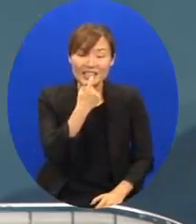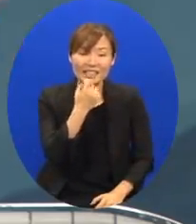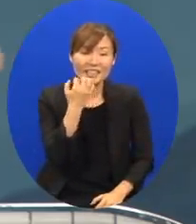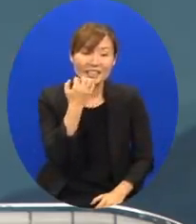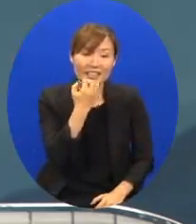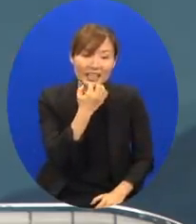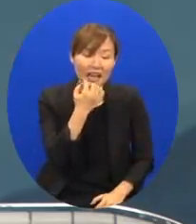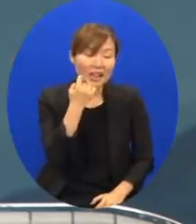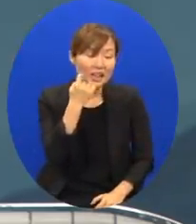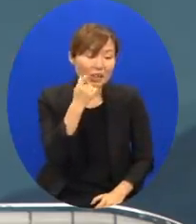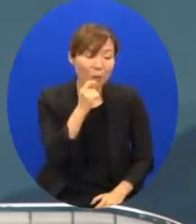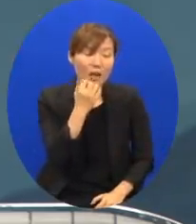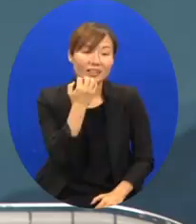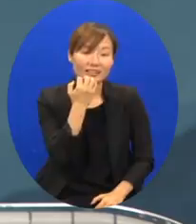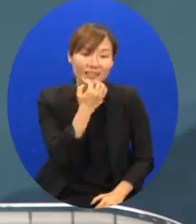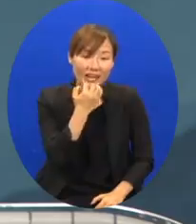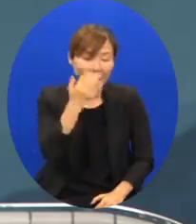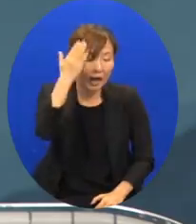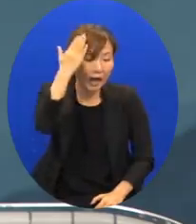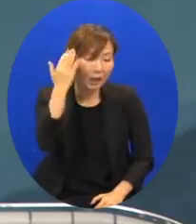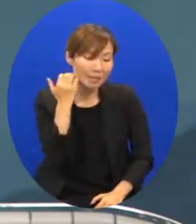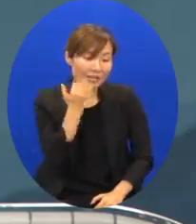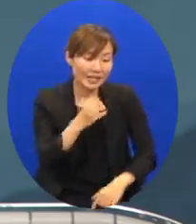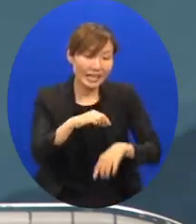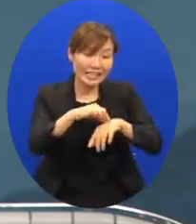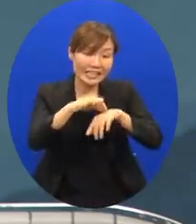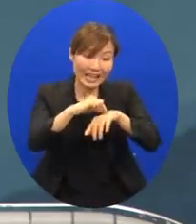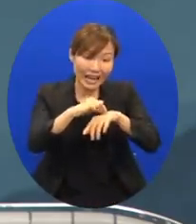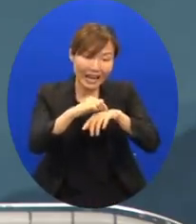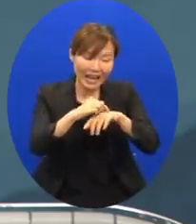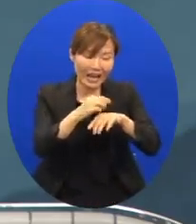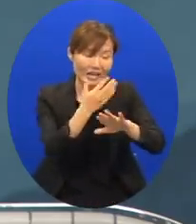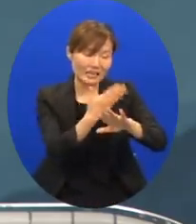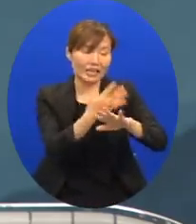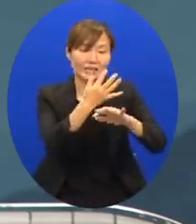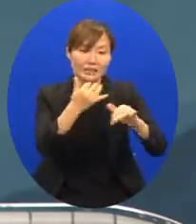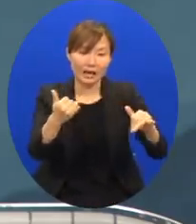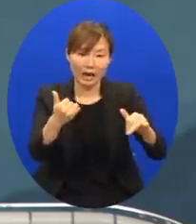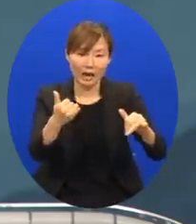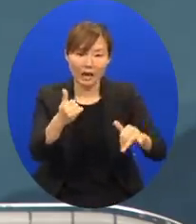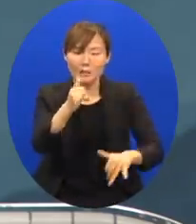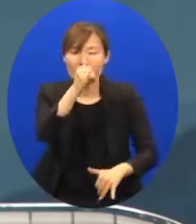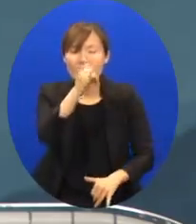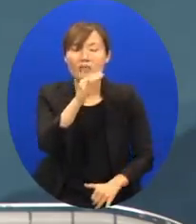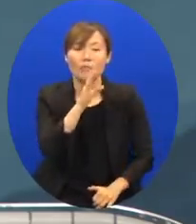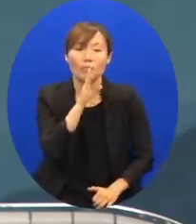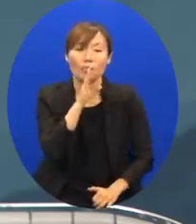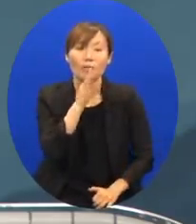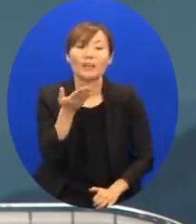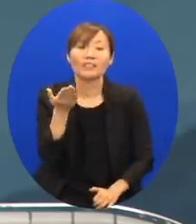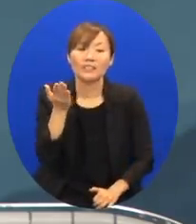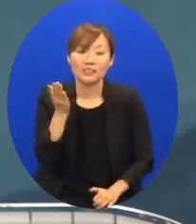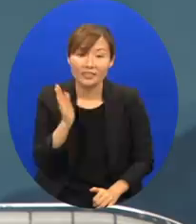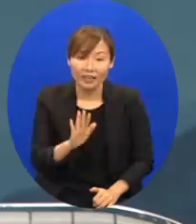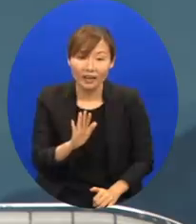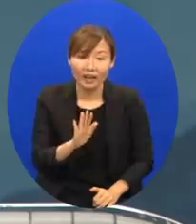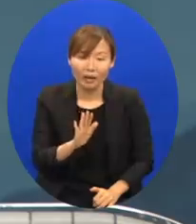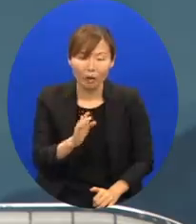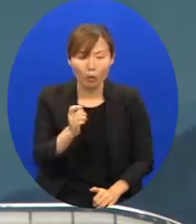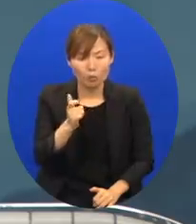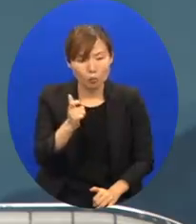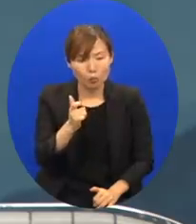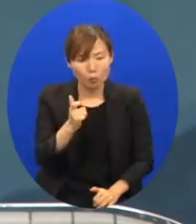하나님의 창조하신 사람입니다 물론 시대적으로 사람 중에 열등한 인종이 있다고